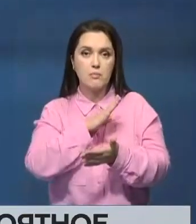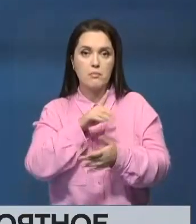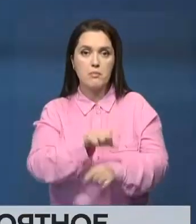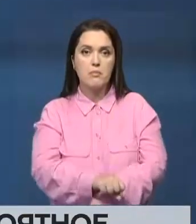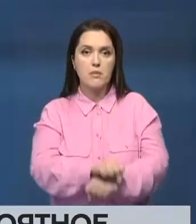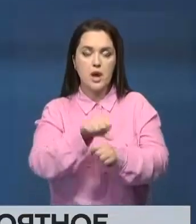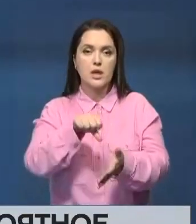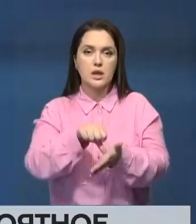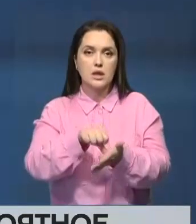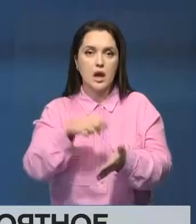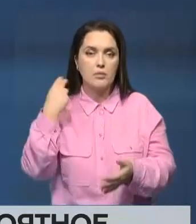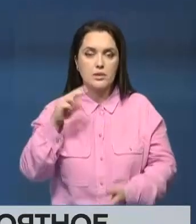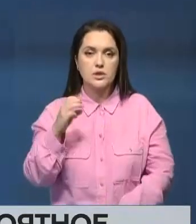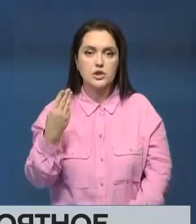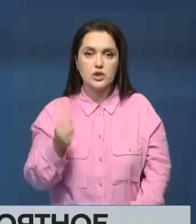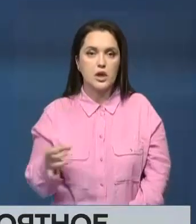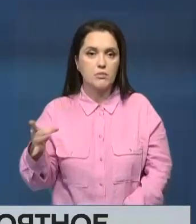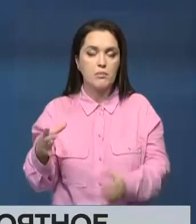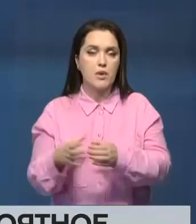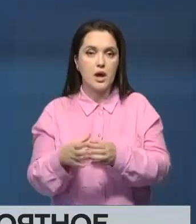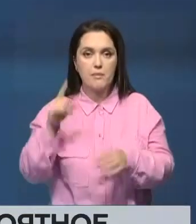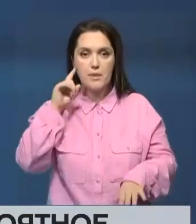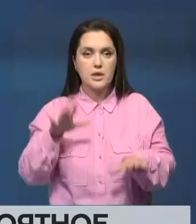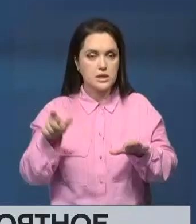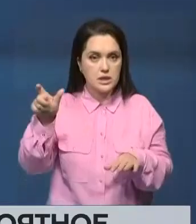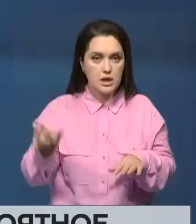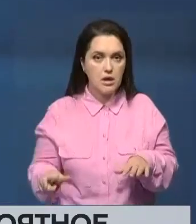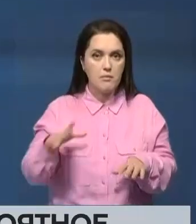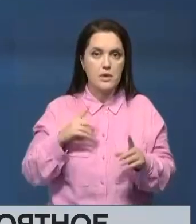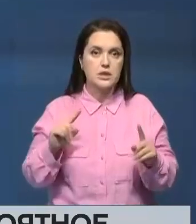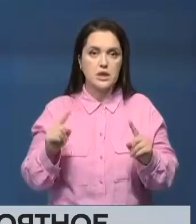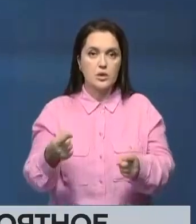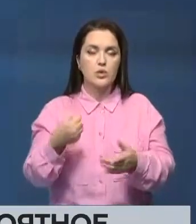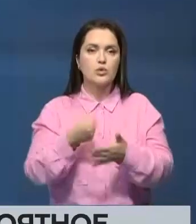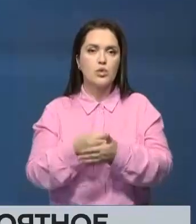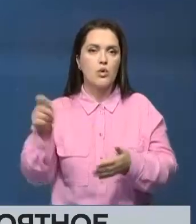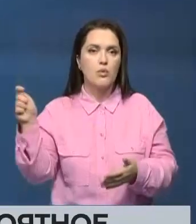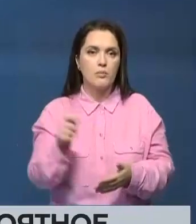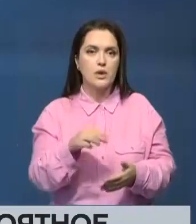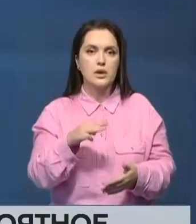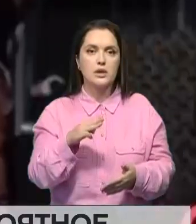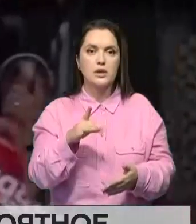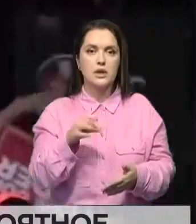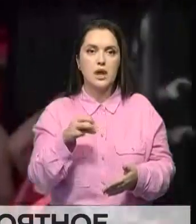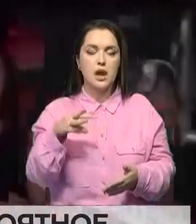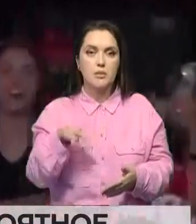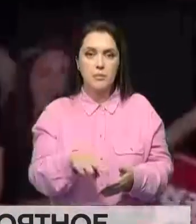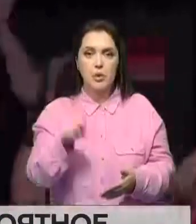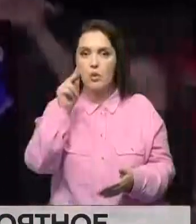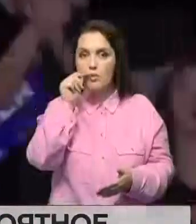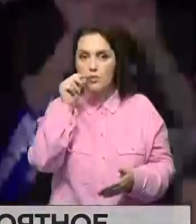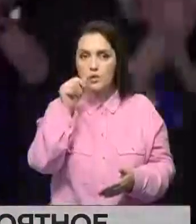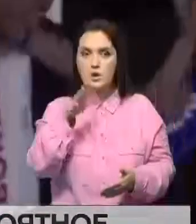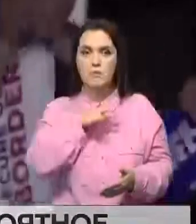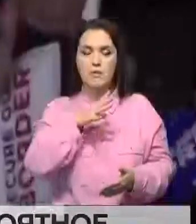митинг кандидата в президенты США от Республиканской партии подозреваемый был задержан до прибытия дональда трампа сообщается что мужчина